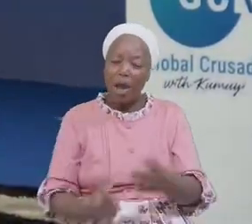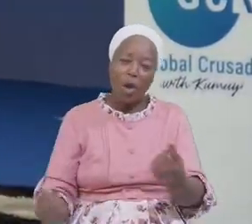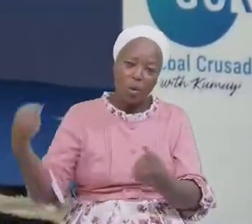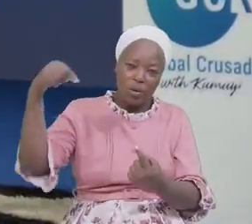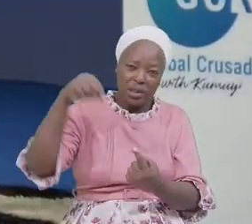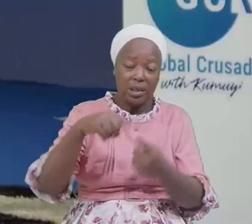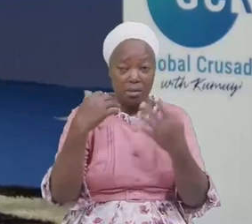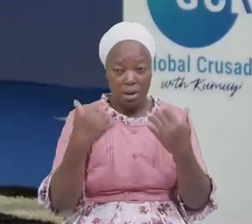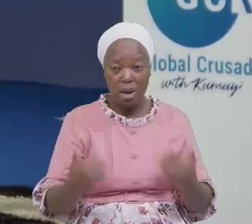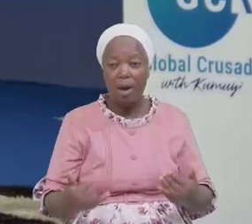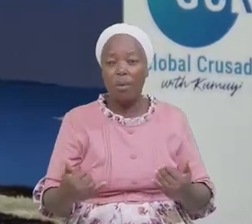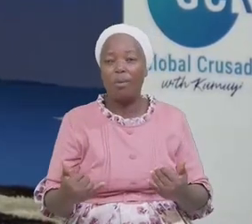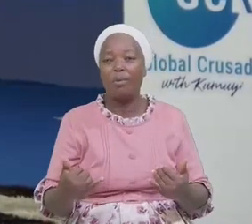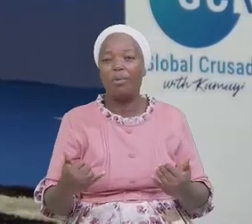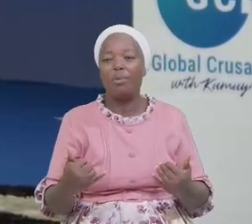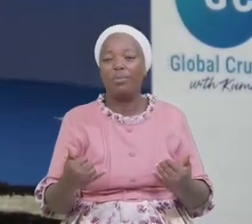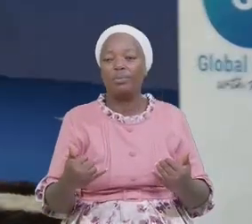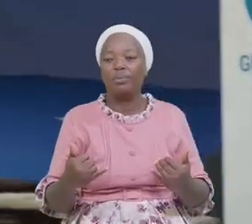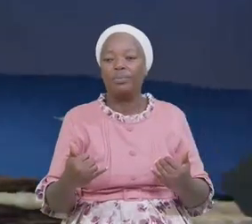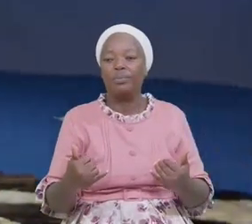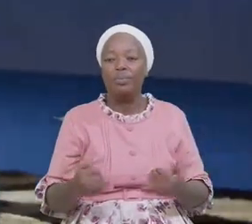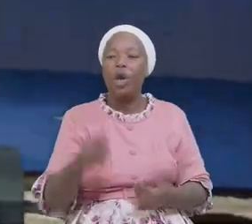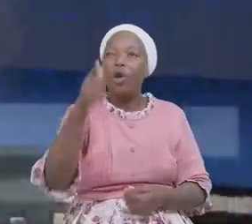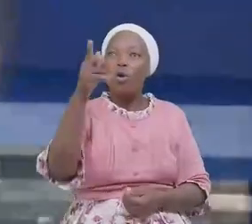Depuis que le monde a commencé jusqu'à aujourd'hui.